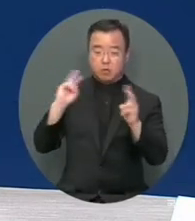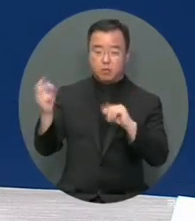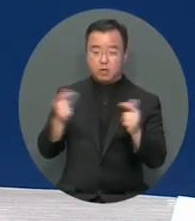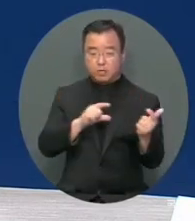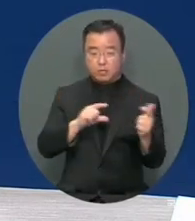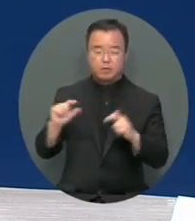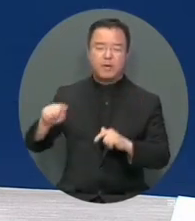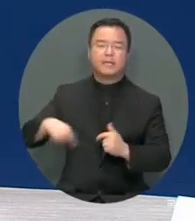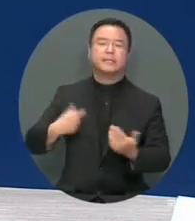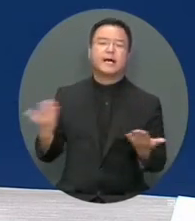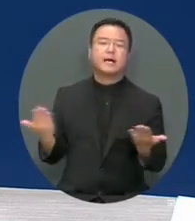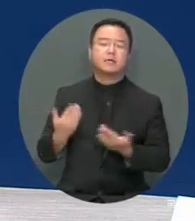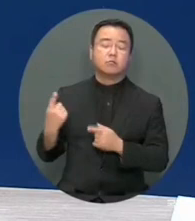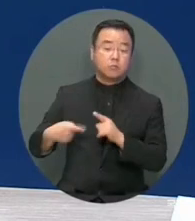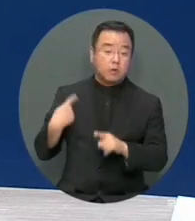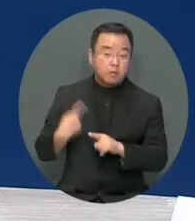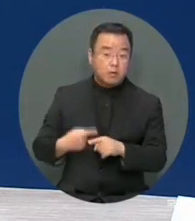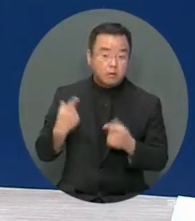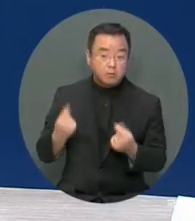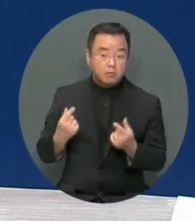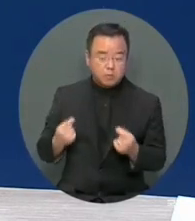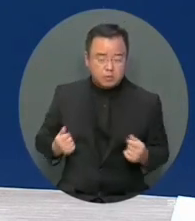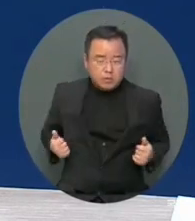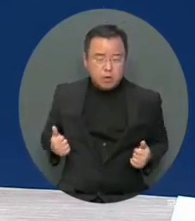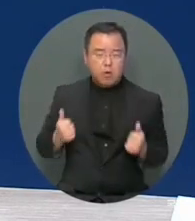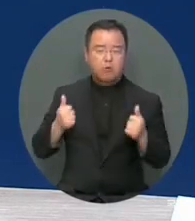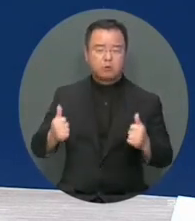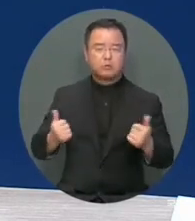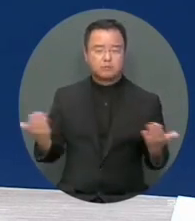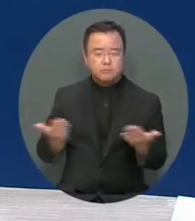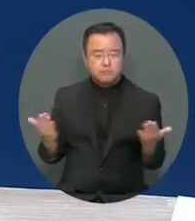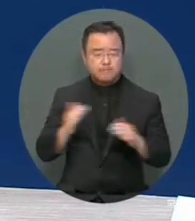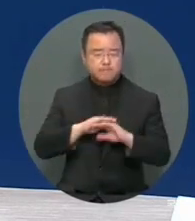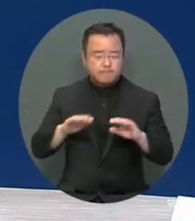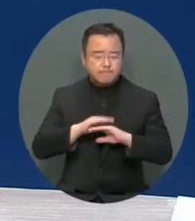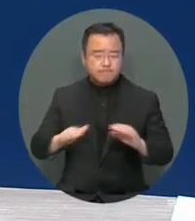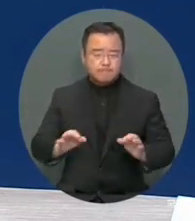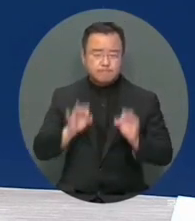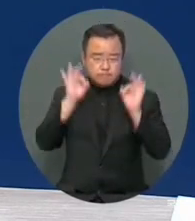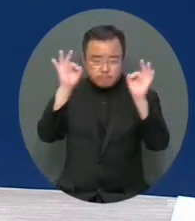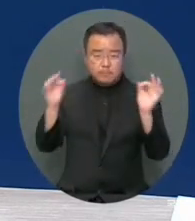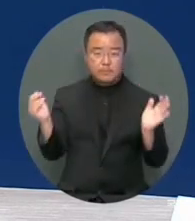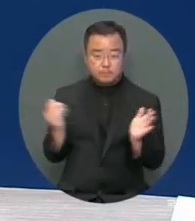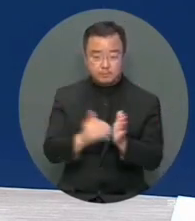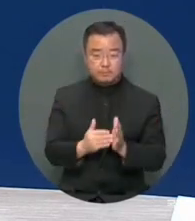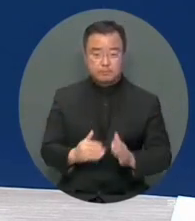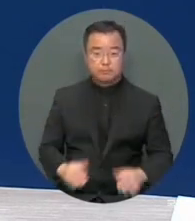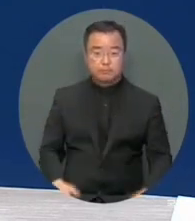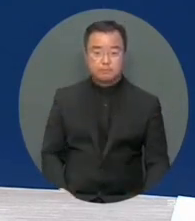자기 일처럼 열심히 이 문제를 가지고 노력했기 때문에